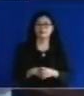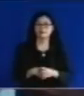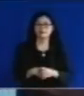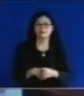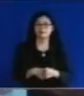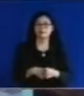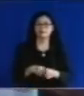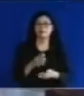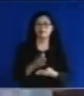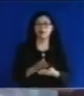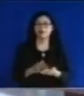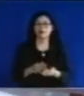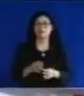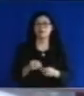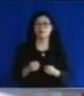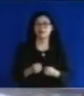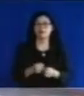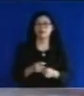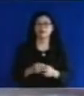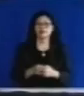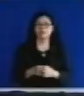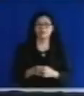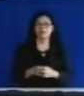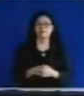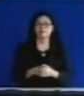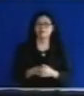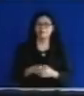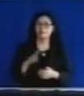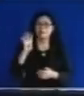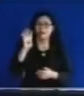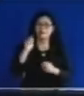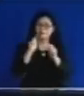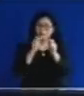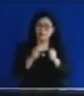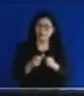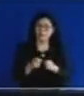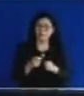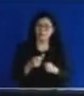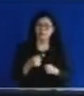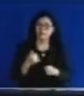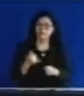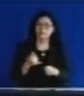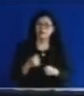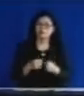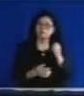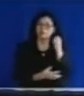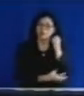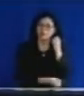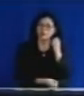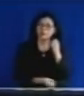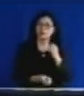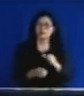tentu bagi masyarakat yang marginal, termasuk juga para petani yang saya kira masih banyak juga yang miskin secara